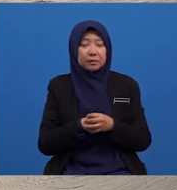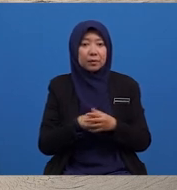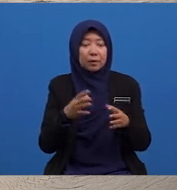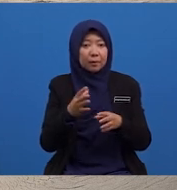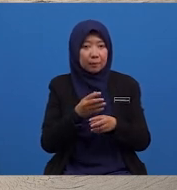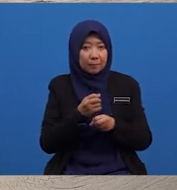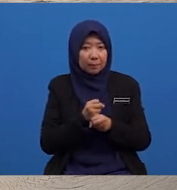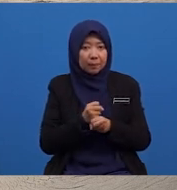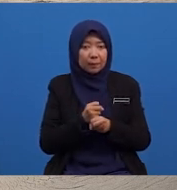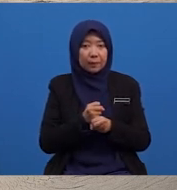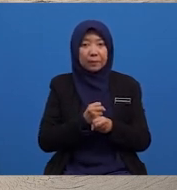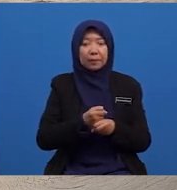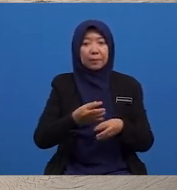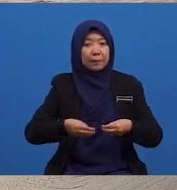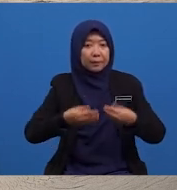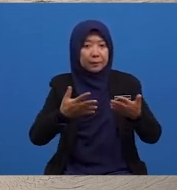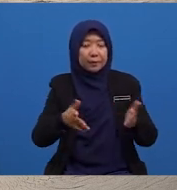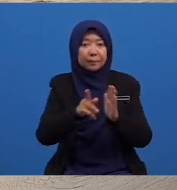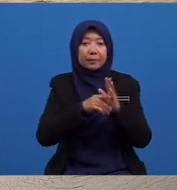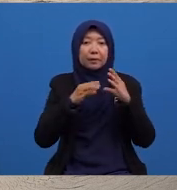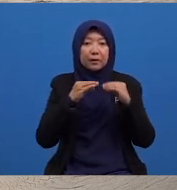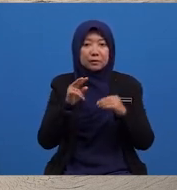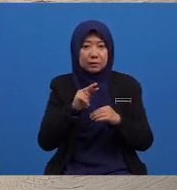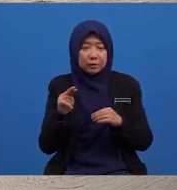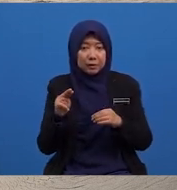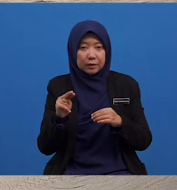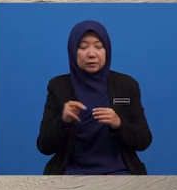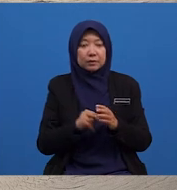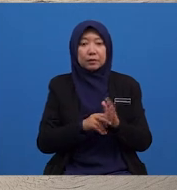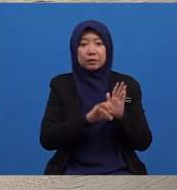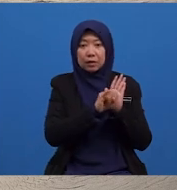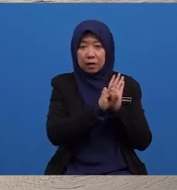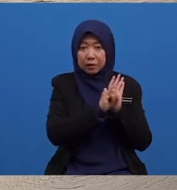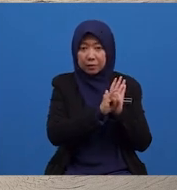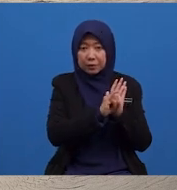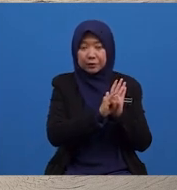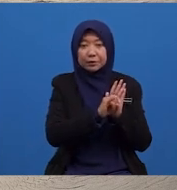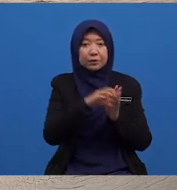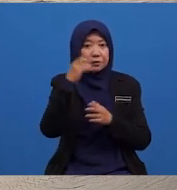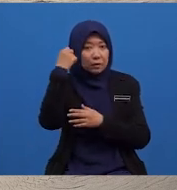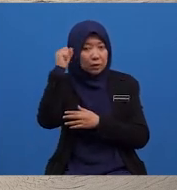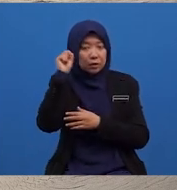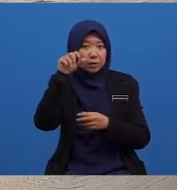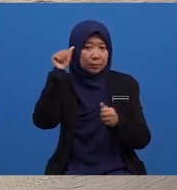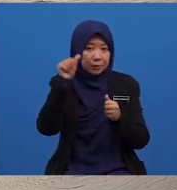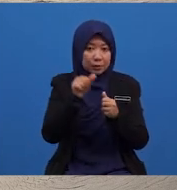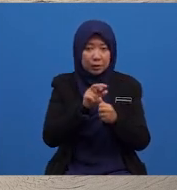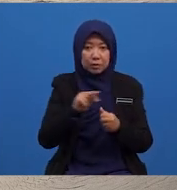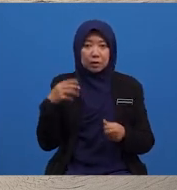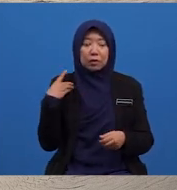mempunyai makna yang dapat memberi pengajaran, teladan, kesedaran dan peringatan kepada